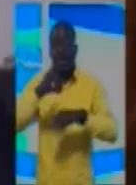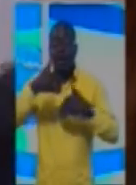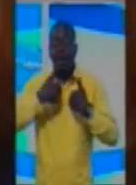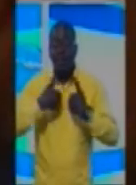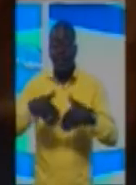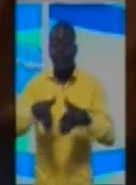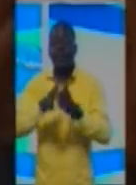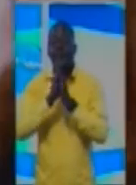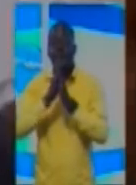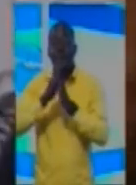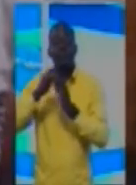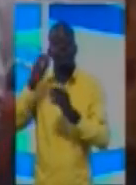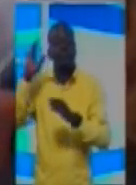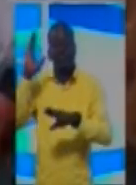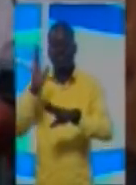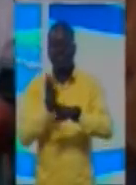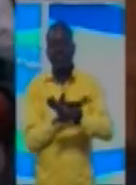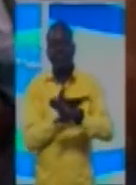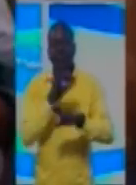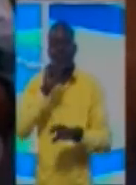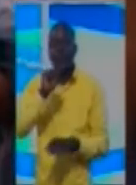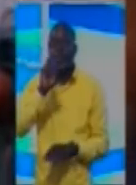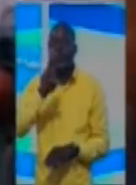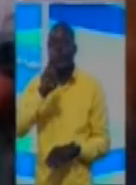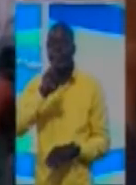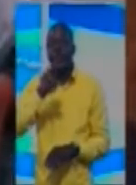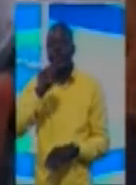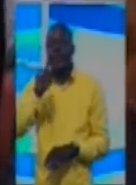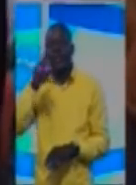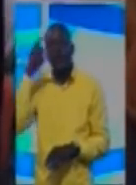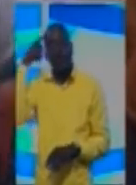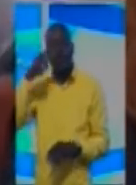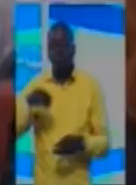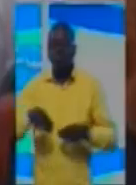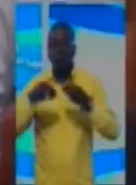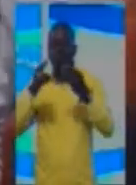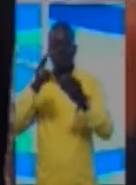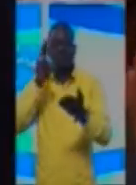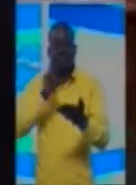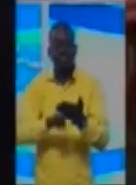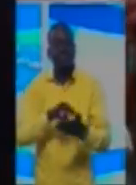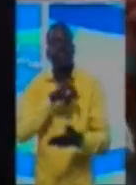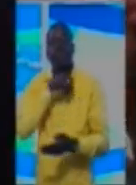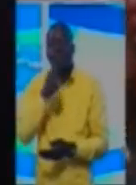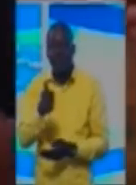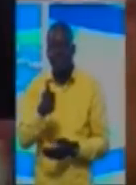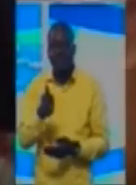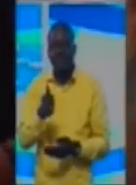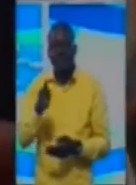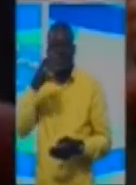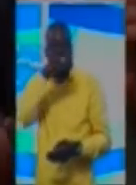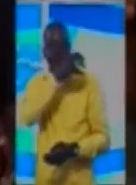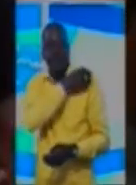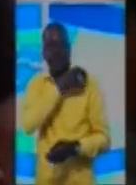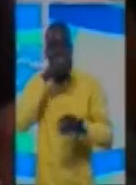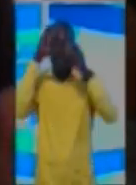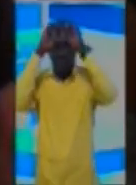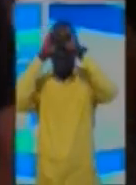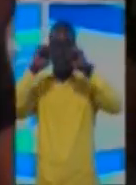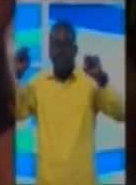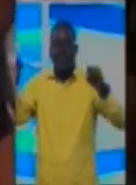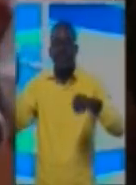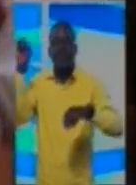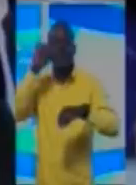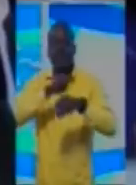le limogeage d'un procureur ukrainien, mais sans avancer la moindre preuve. Selon le locataire de la Maison-Blanche, l'actuel candidat à